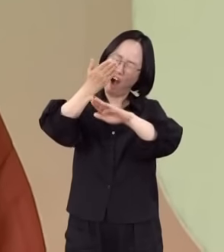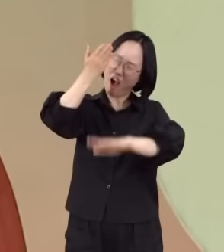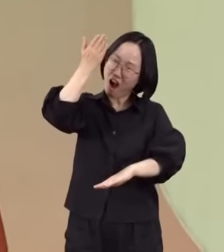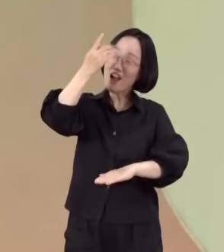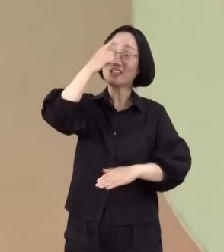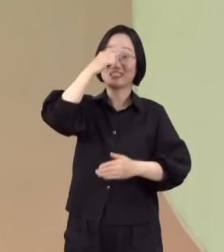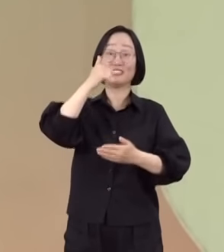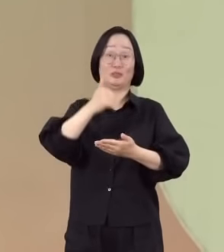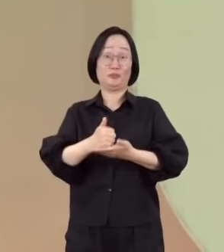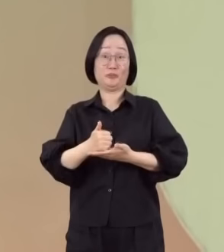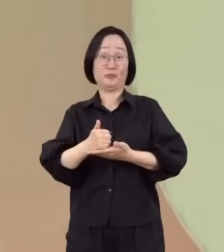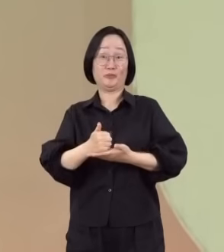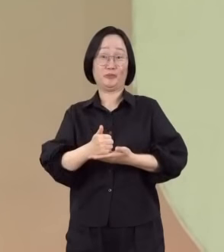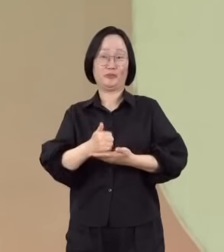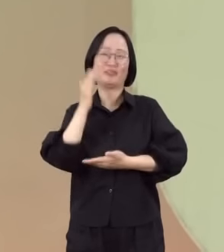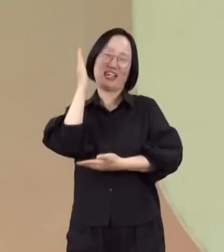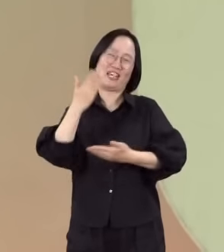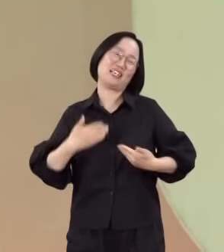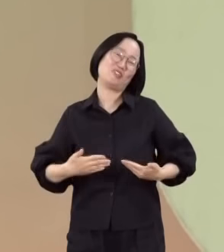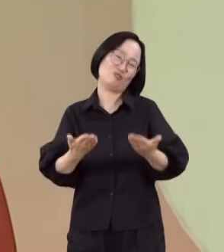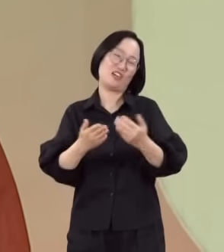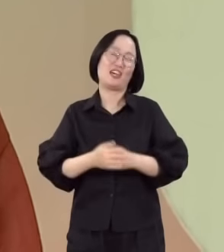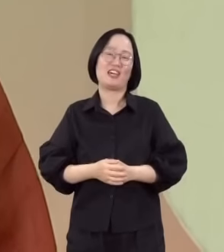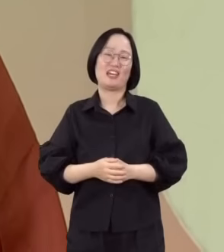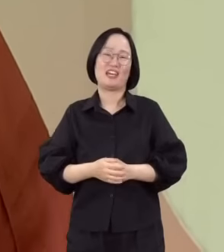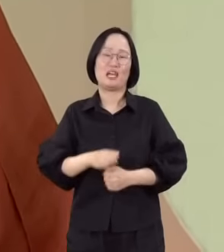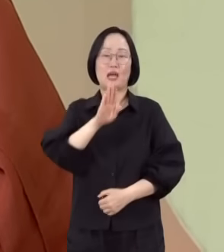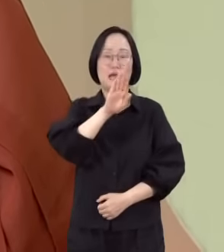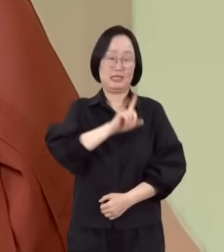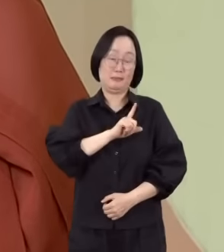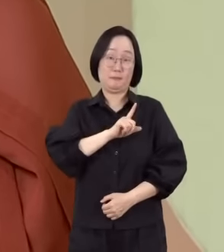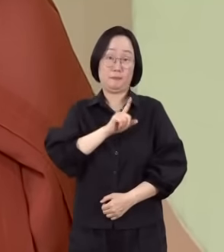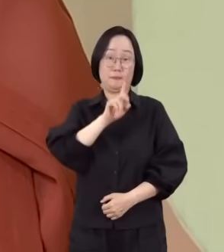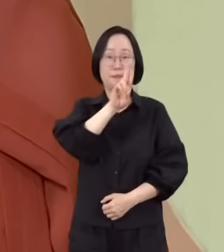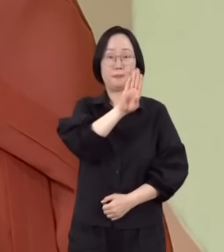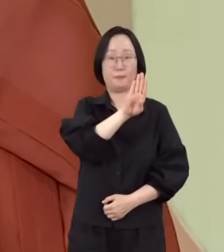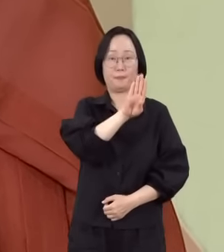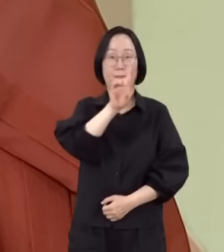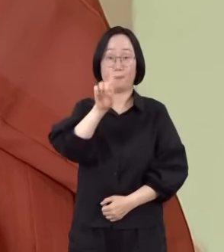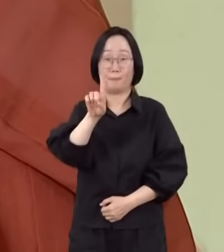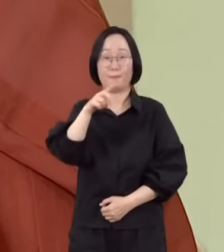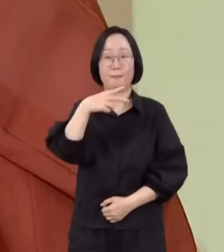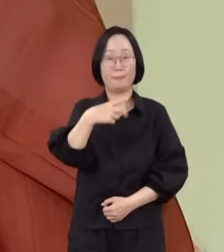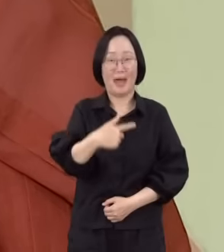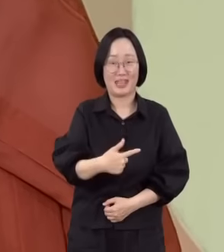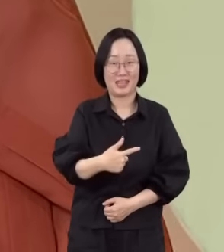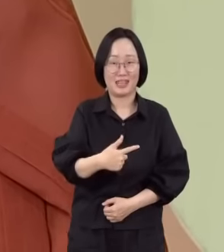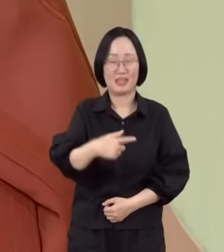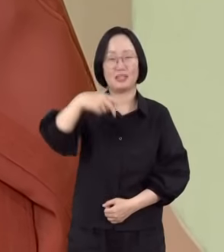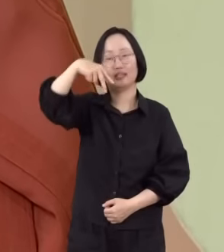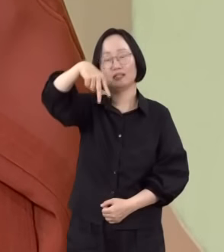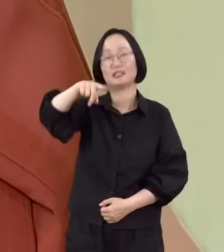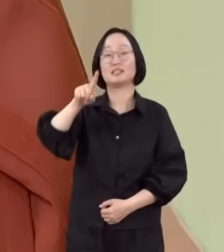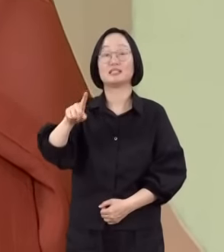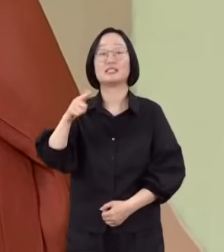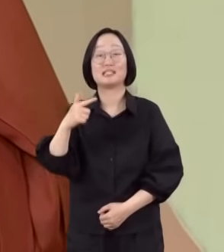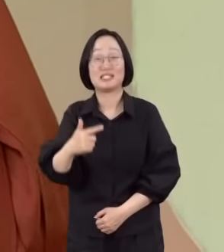선배이신 어른 스님 중에 그 반산 스님이라는 스님이 계십니다 반산